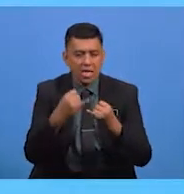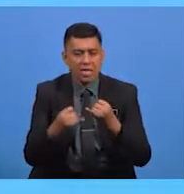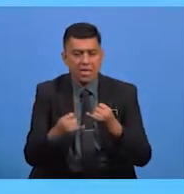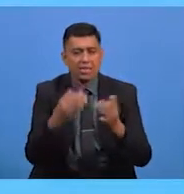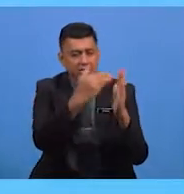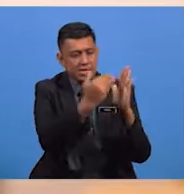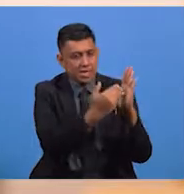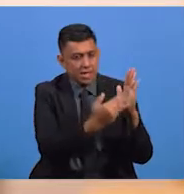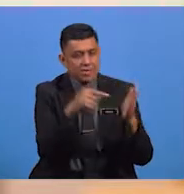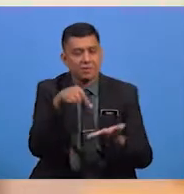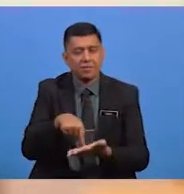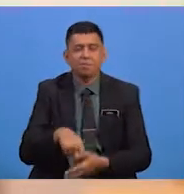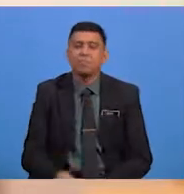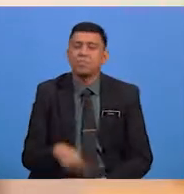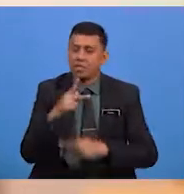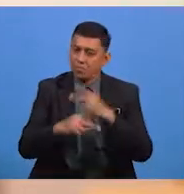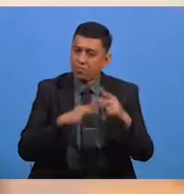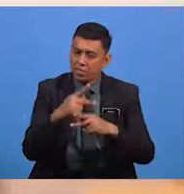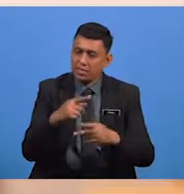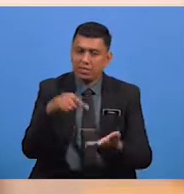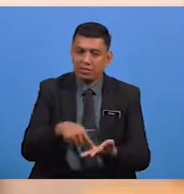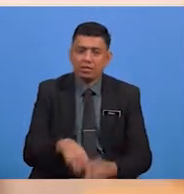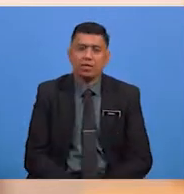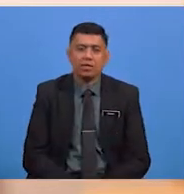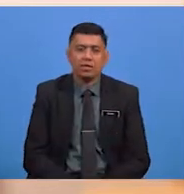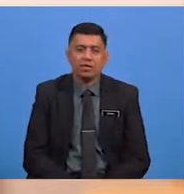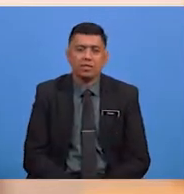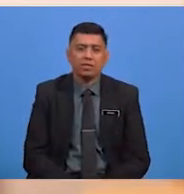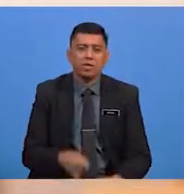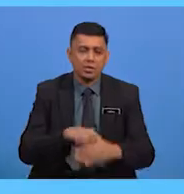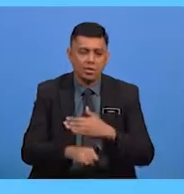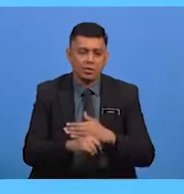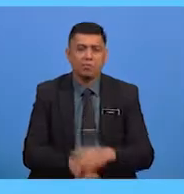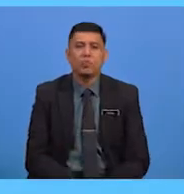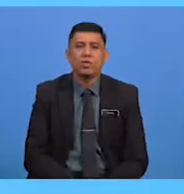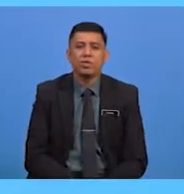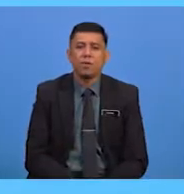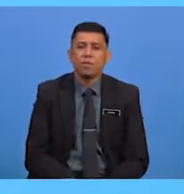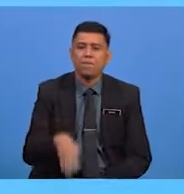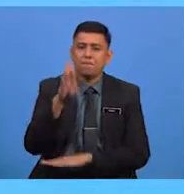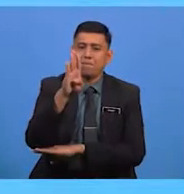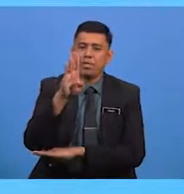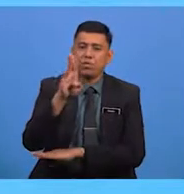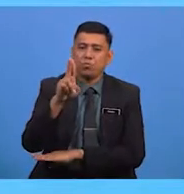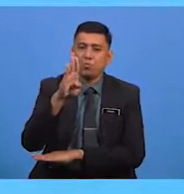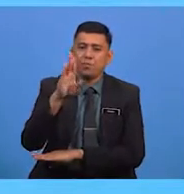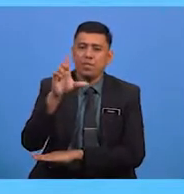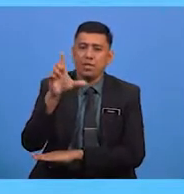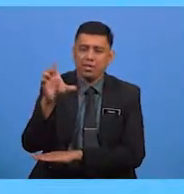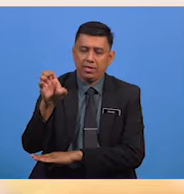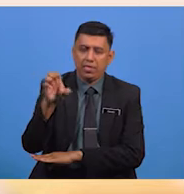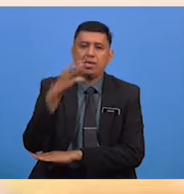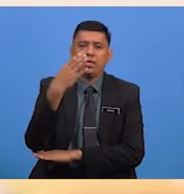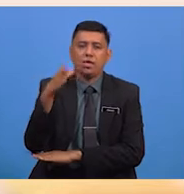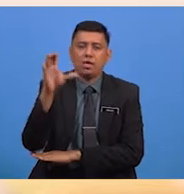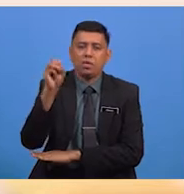ini. Proses ini dinamakan sebagai isihan buih atau bubble sort.